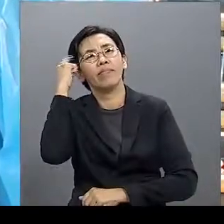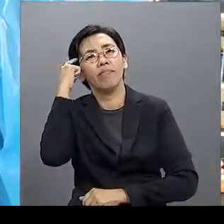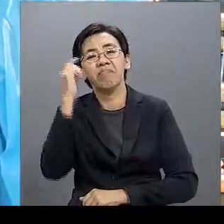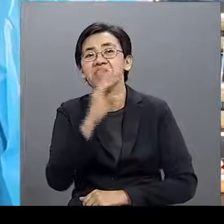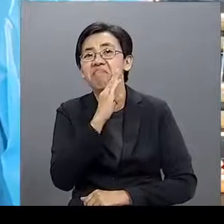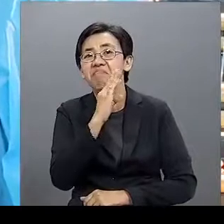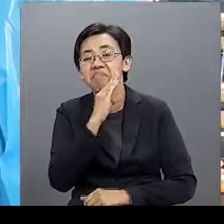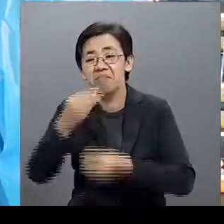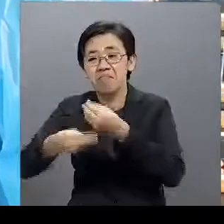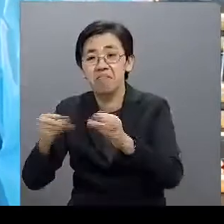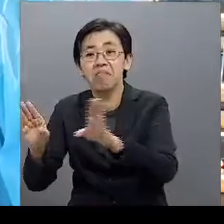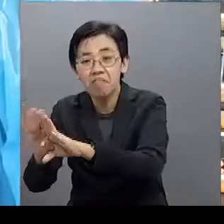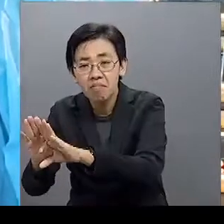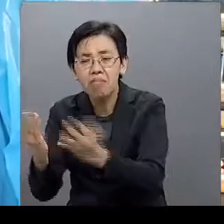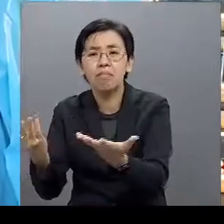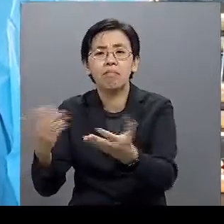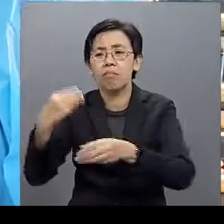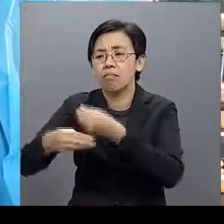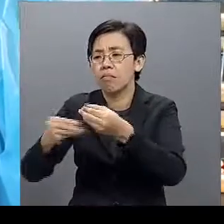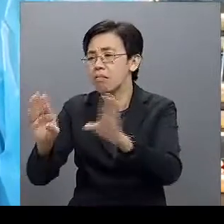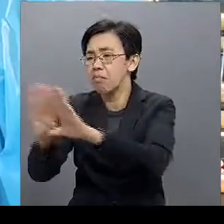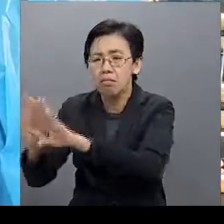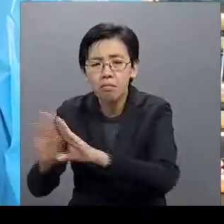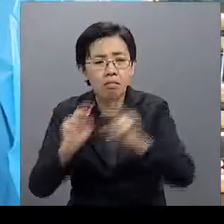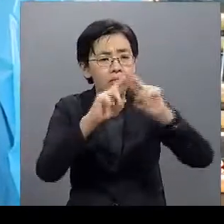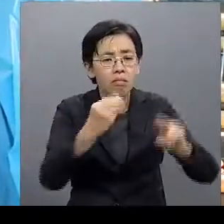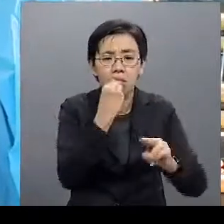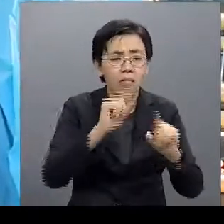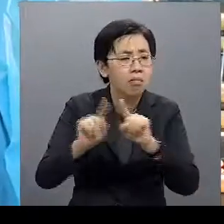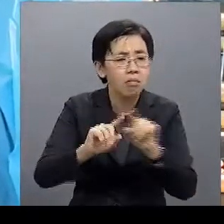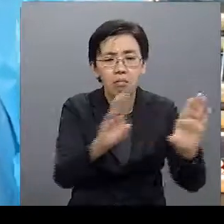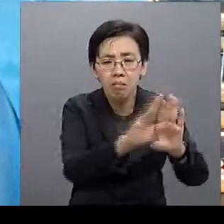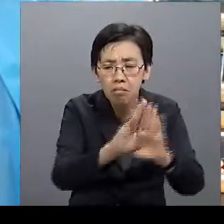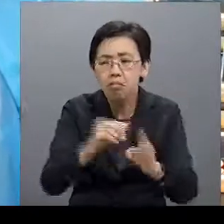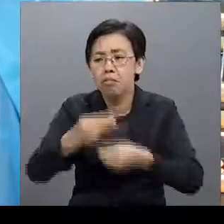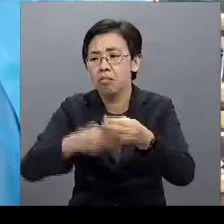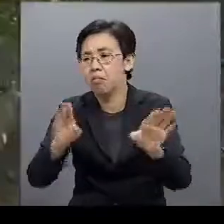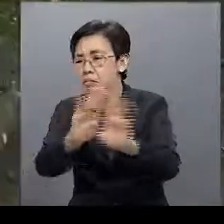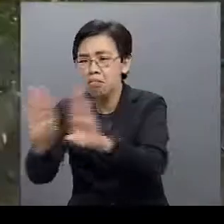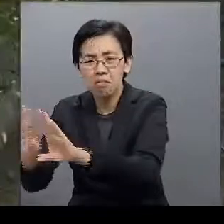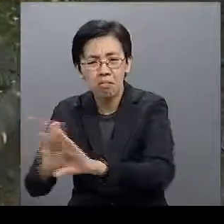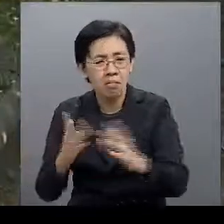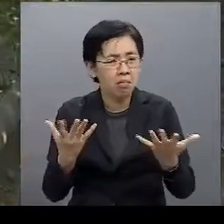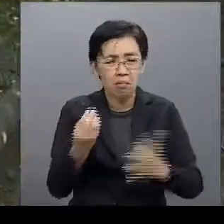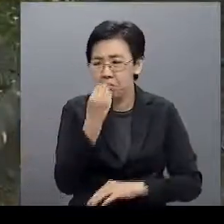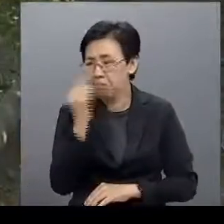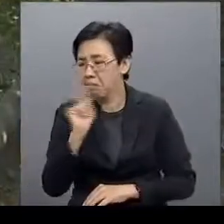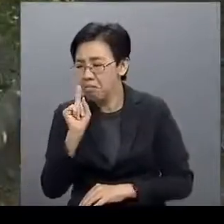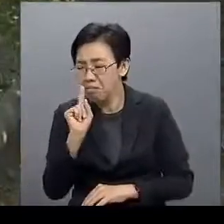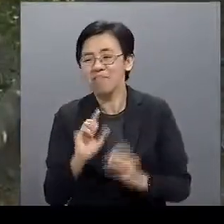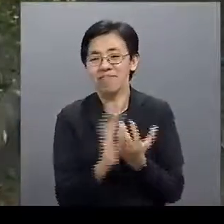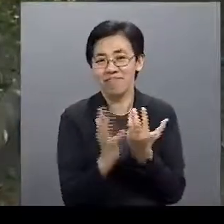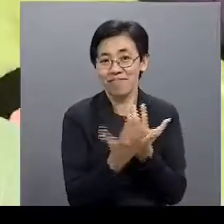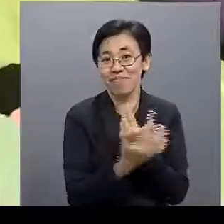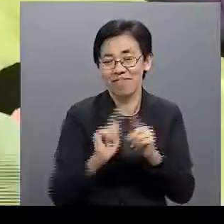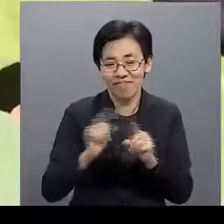รือว่าร้านต่างๆหรือห้างปิดเนี่ยเขาก็จะต้องมีคลังอาหารของเขา ผู้สูงอายุที่ร่วม